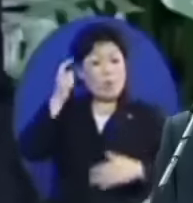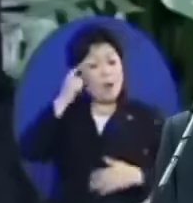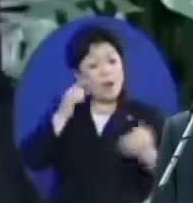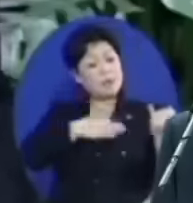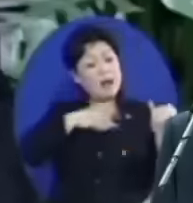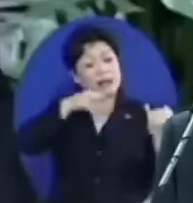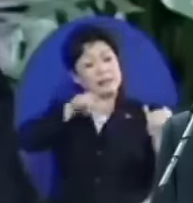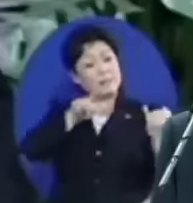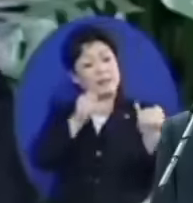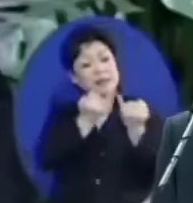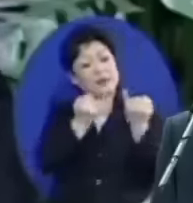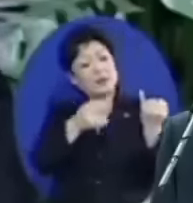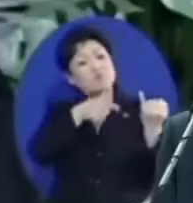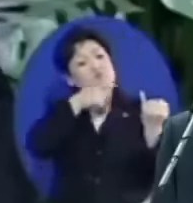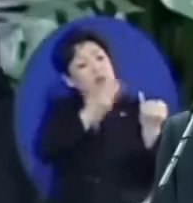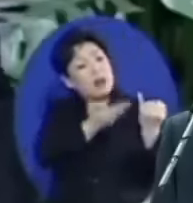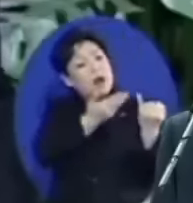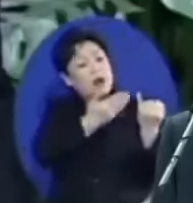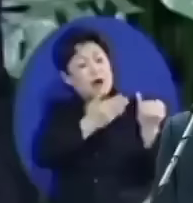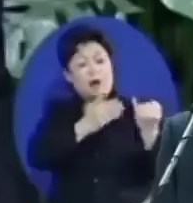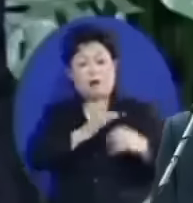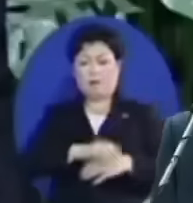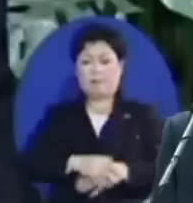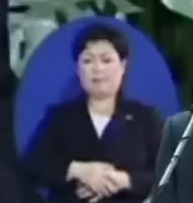좀 달라고 합니까?